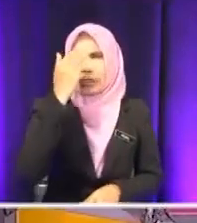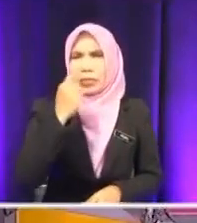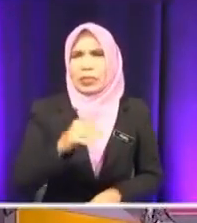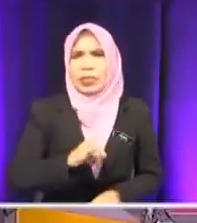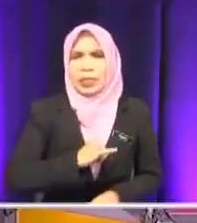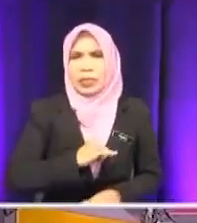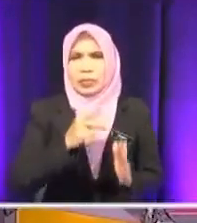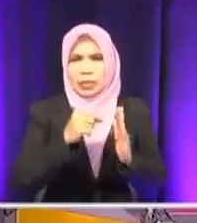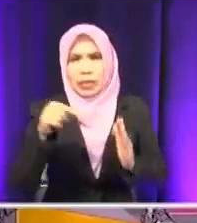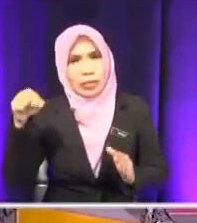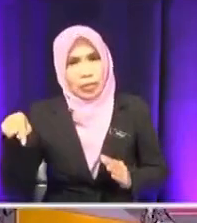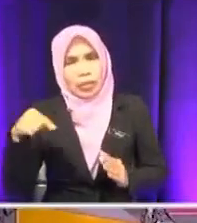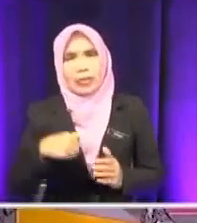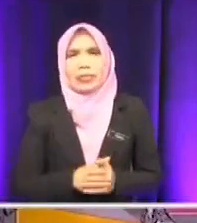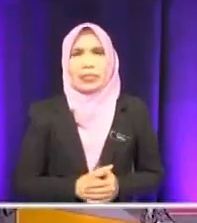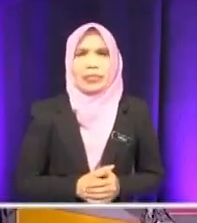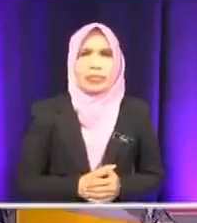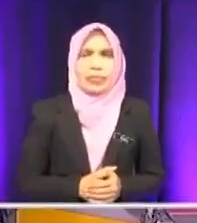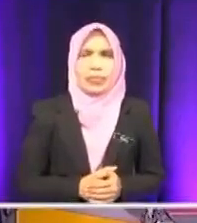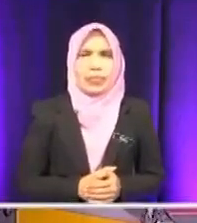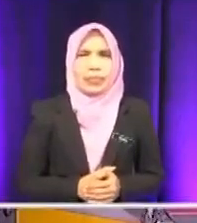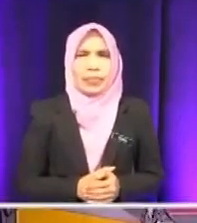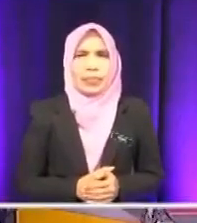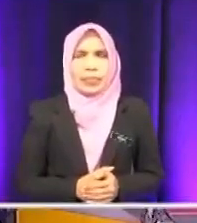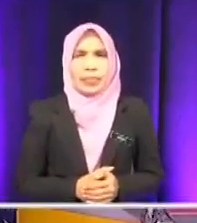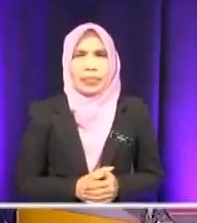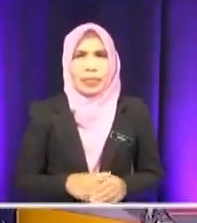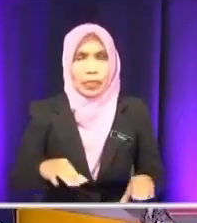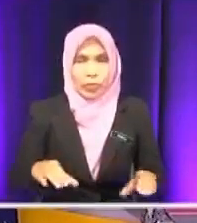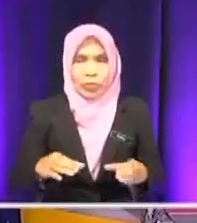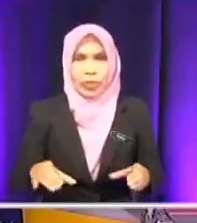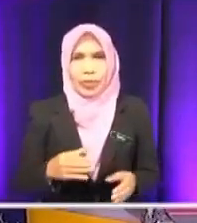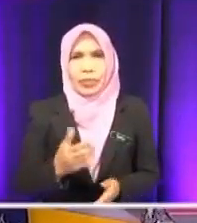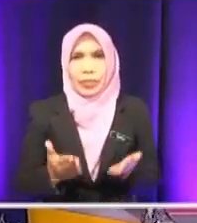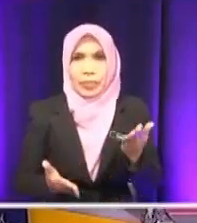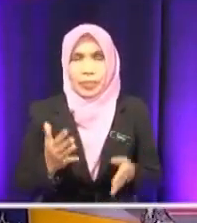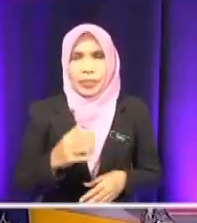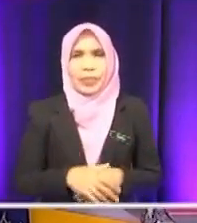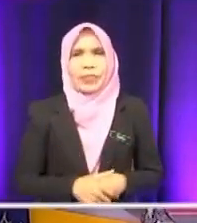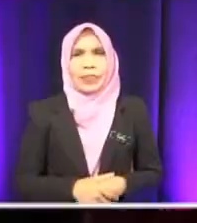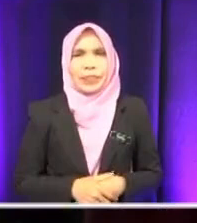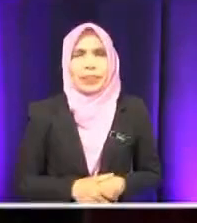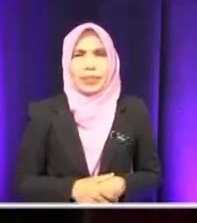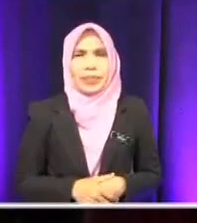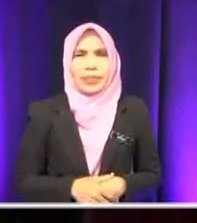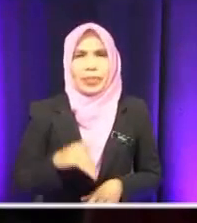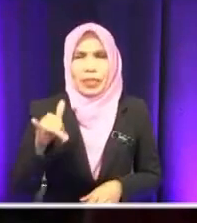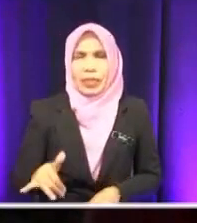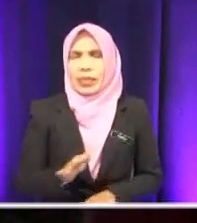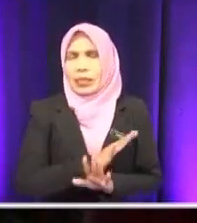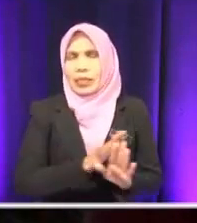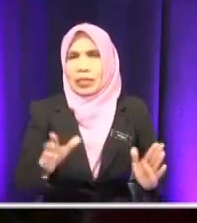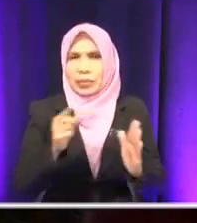ini berbanding dengan ini Kirani dia takdir apa macam itulah contoh dia lebih kurang yang tak pilih itu pun kita